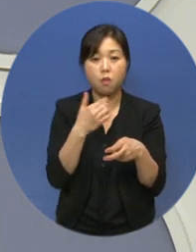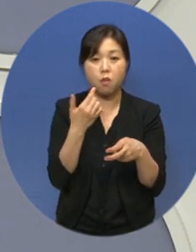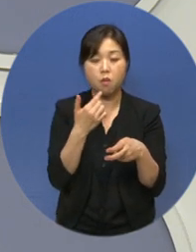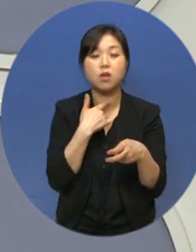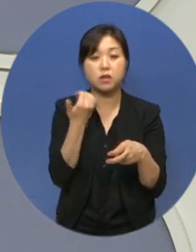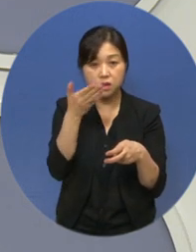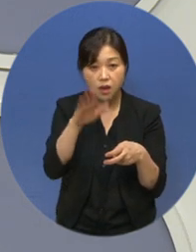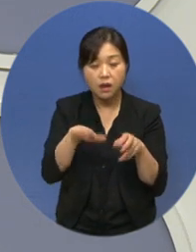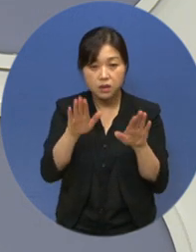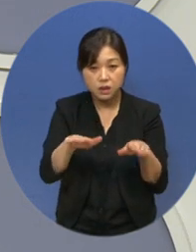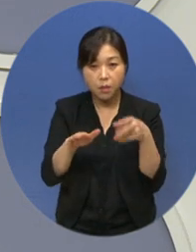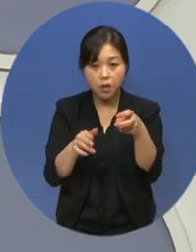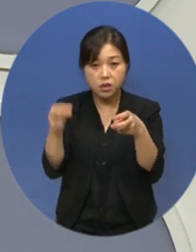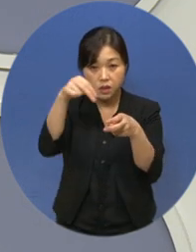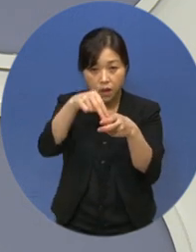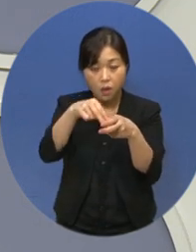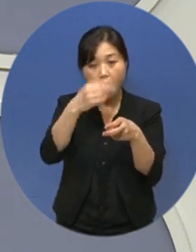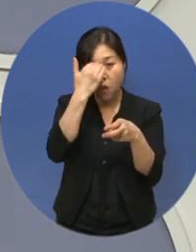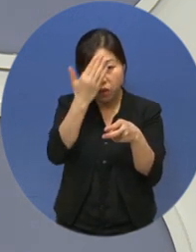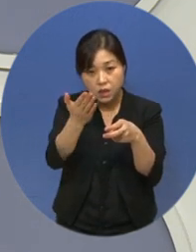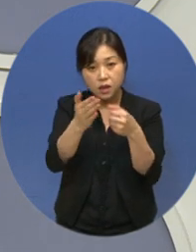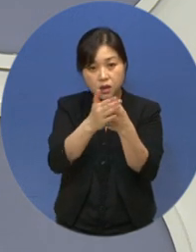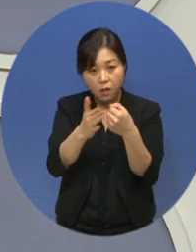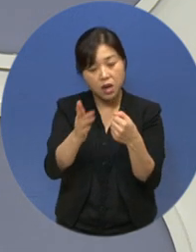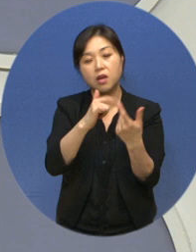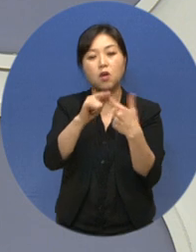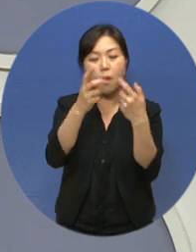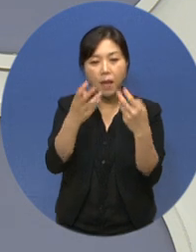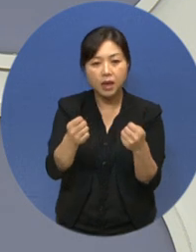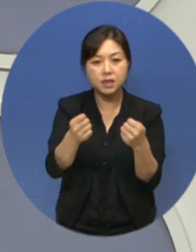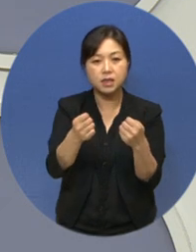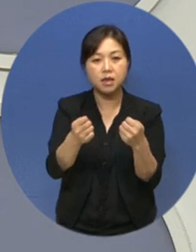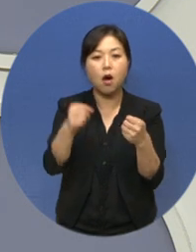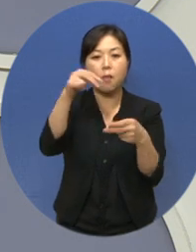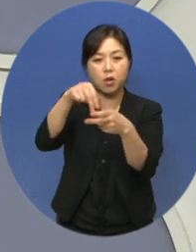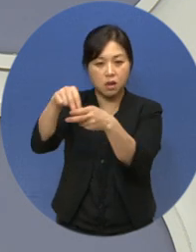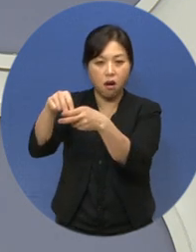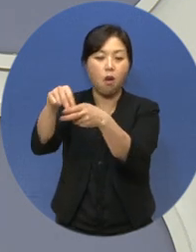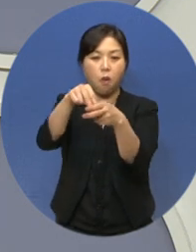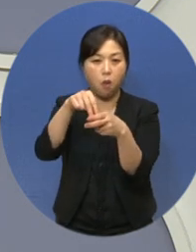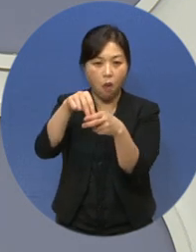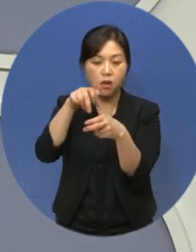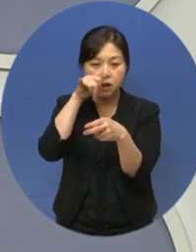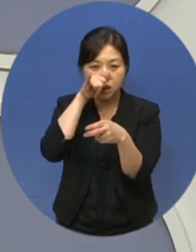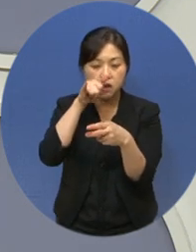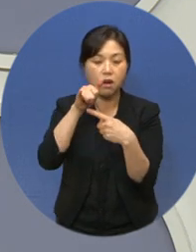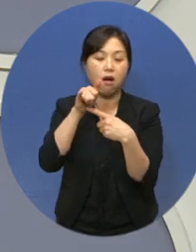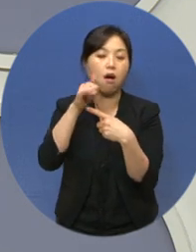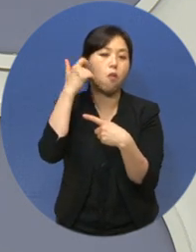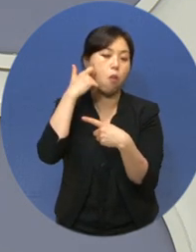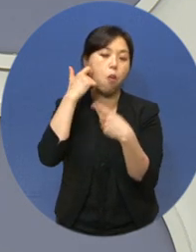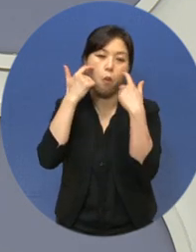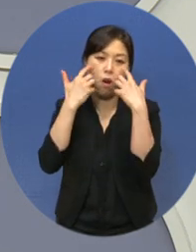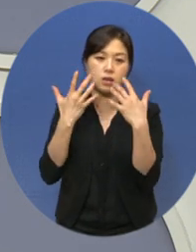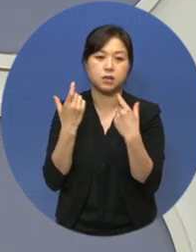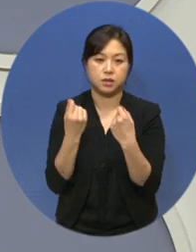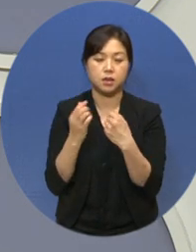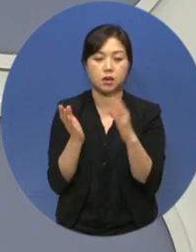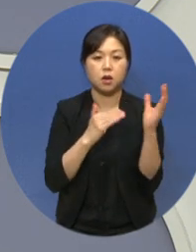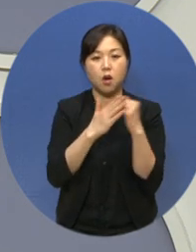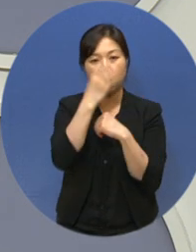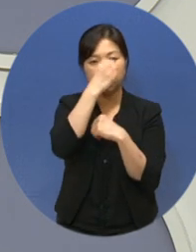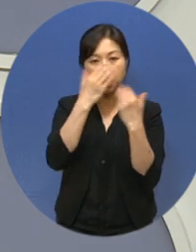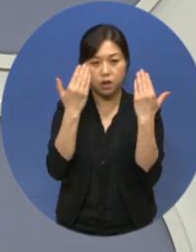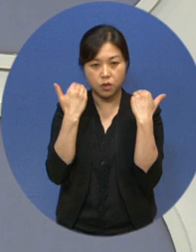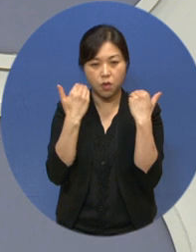탐은 돈을 안 된다 그니까 더 많이 다니시기 도 하고요 여전히 피부로 안하는 체감 이구요 고등학교 100% 무상 개월